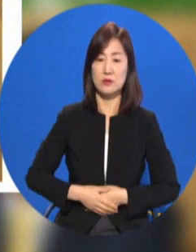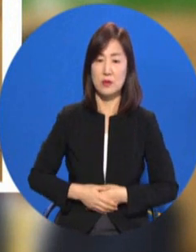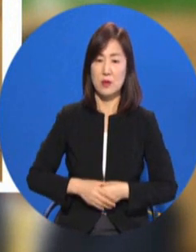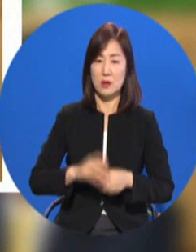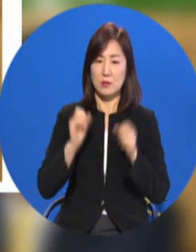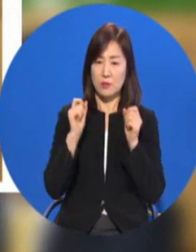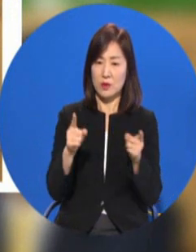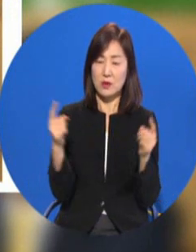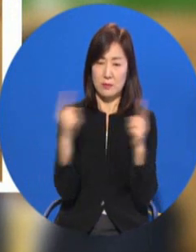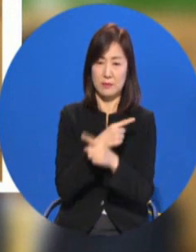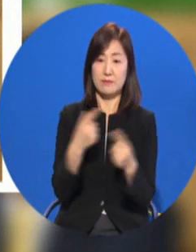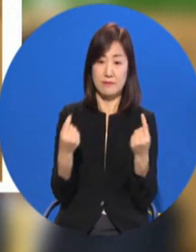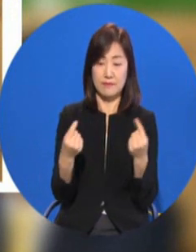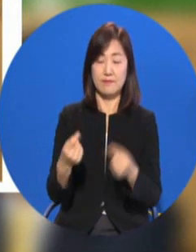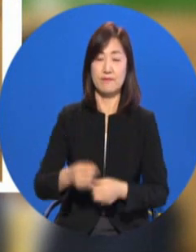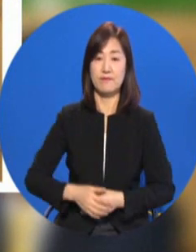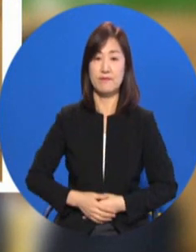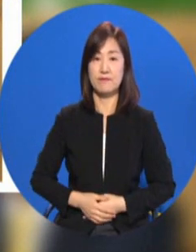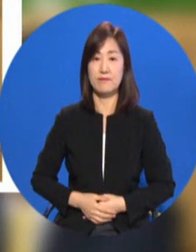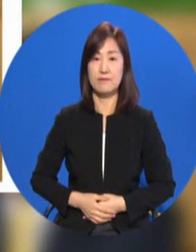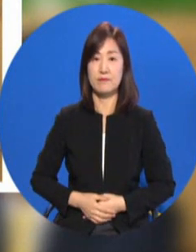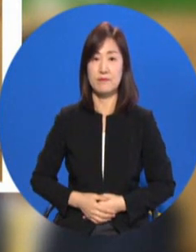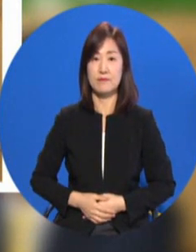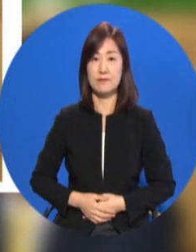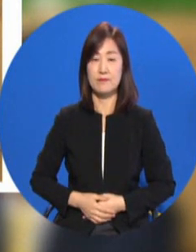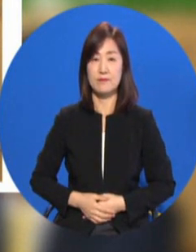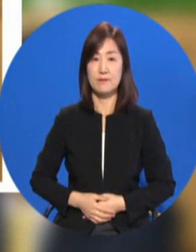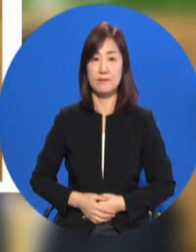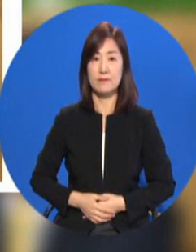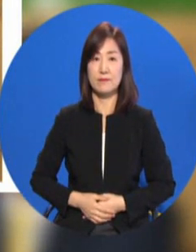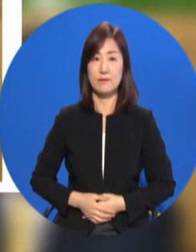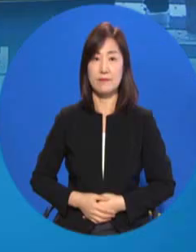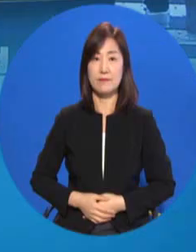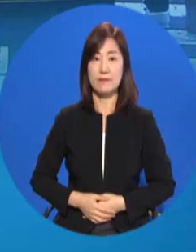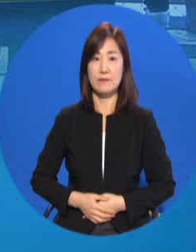커지고 있습니다 mbc 뉴스 박민 줍니다